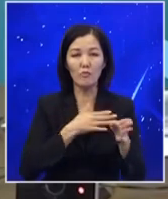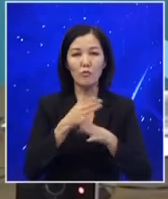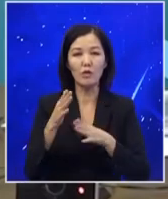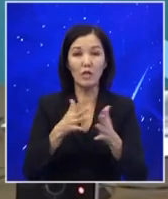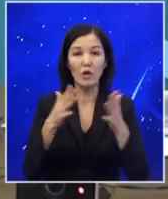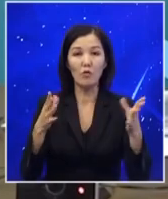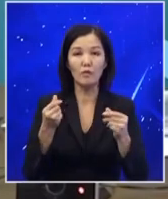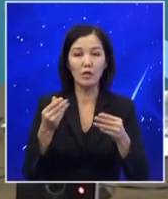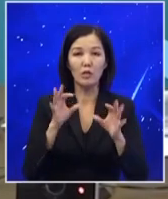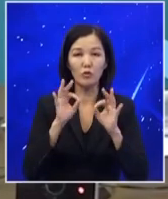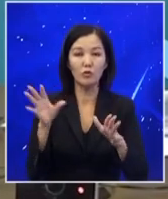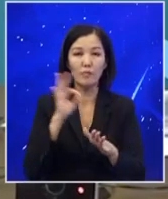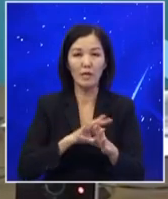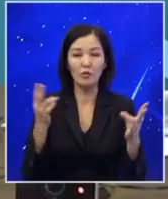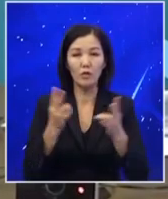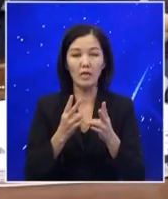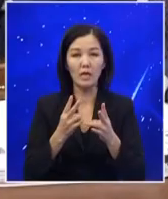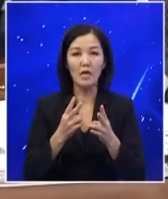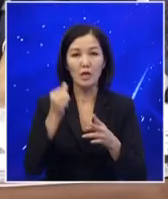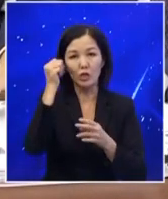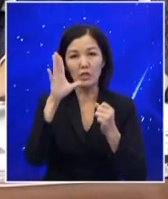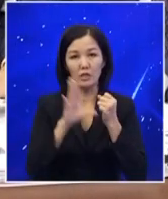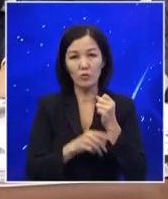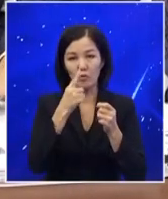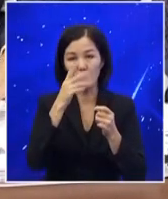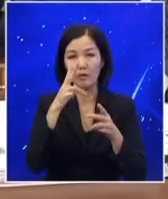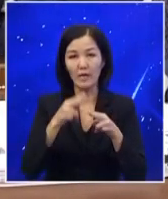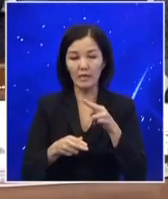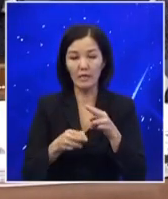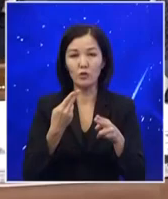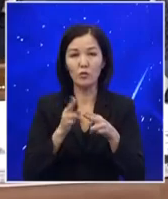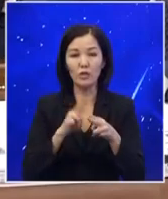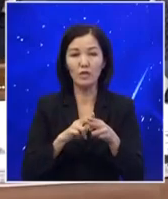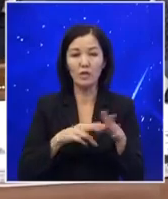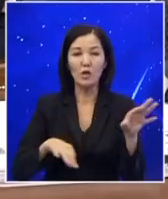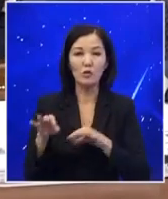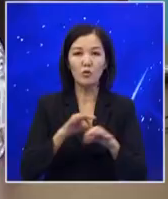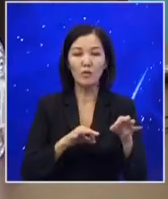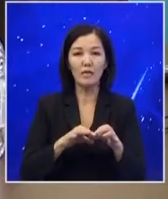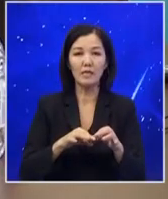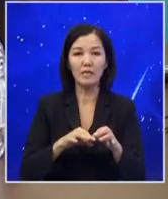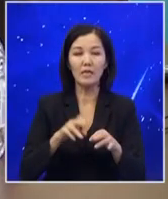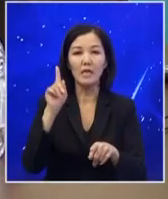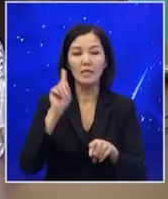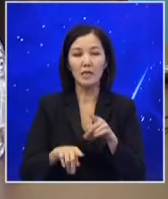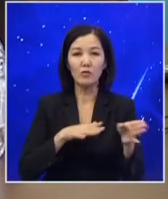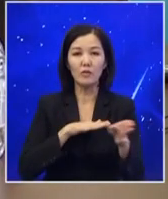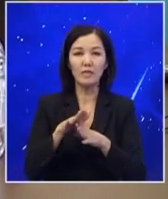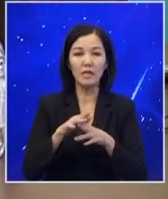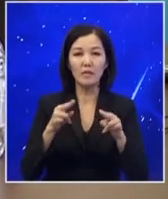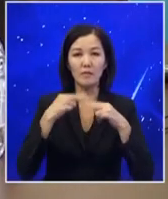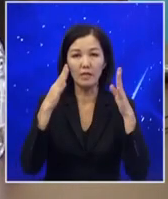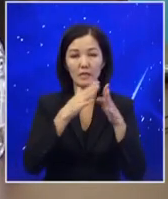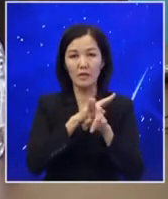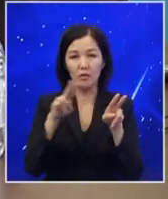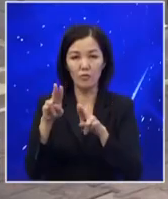ауқымды қаржыны игеру үлкен міндет. Жыл болса аяқталуға жақын. Сондықтан тиісті жобалардың дер кезінде іске асырылуын ерекше назарға